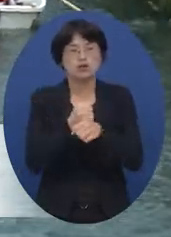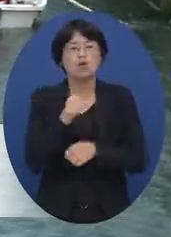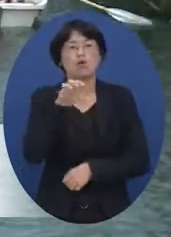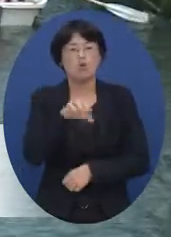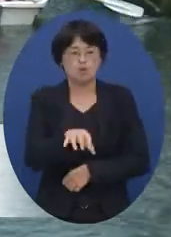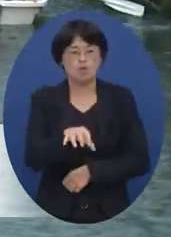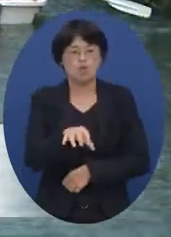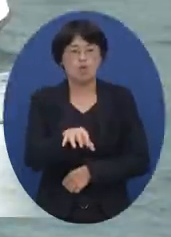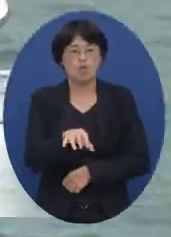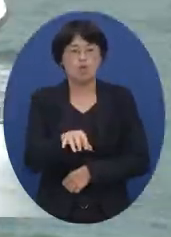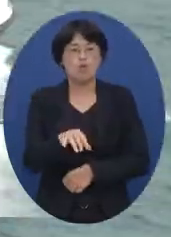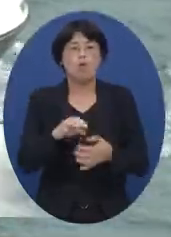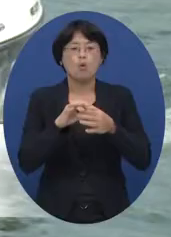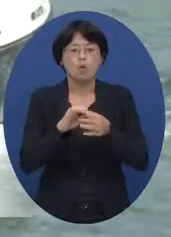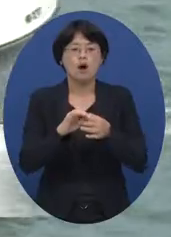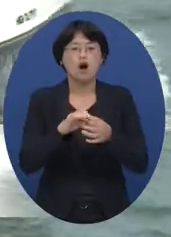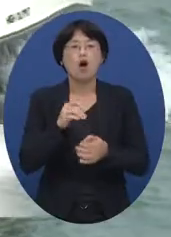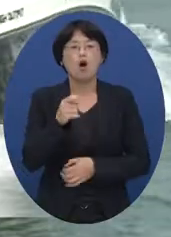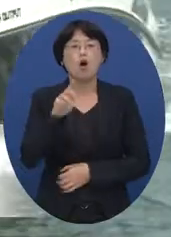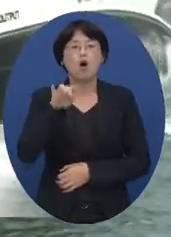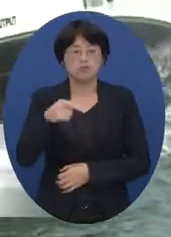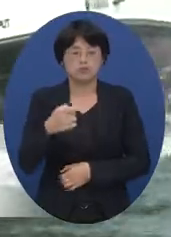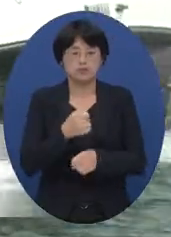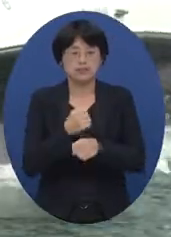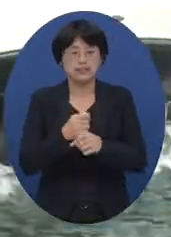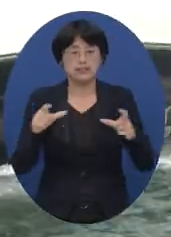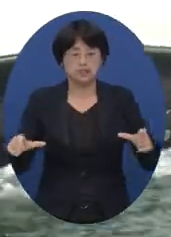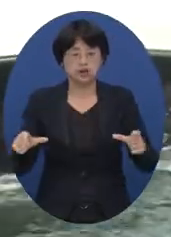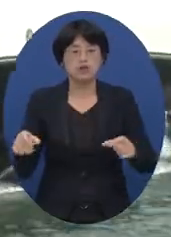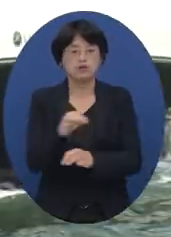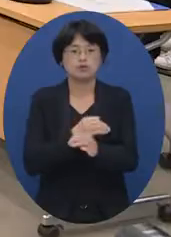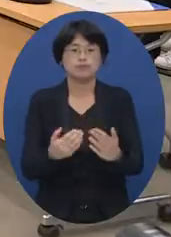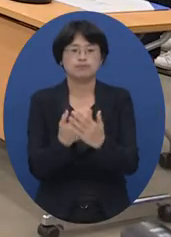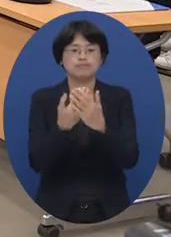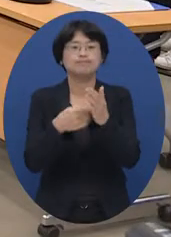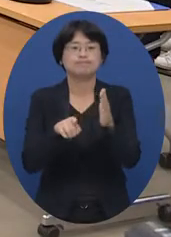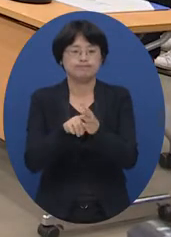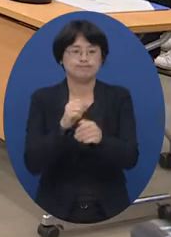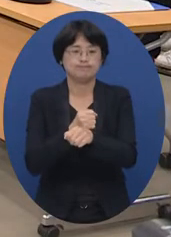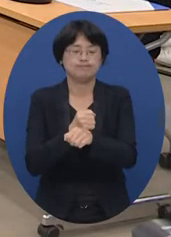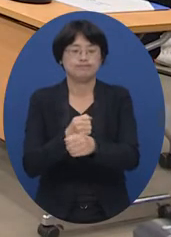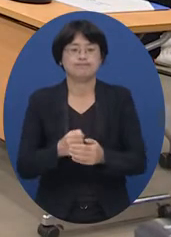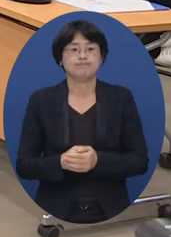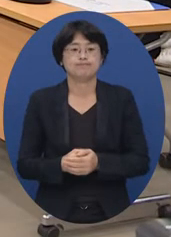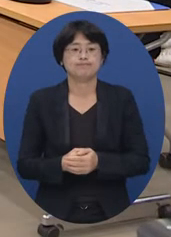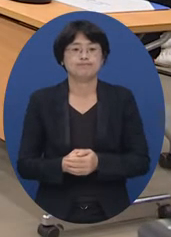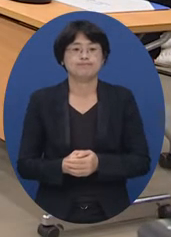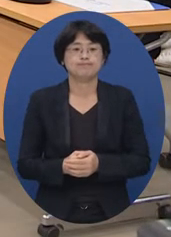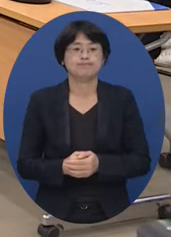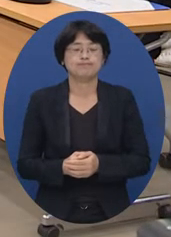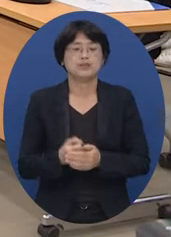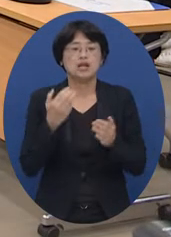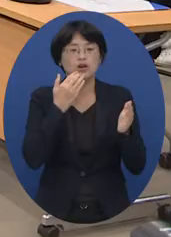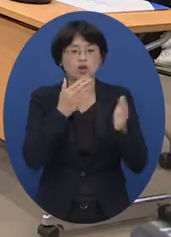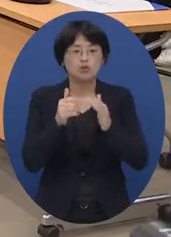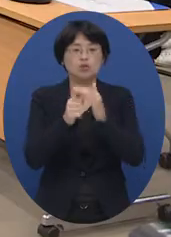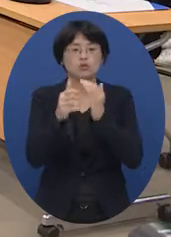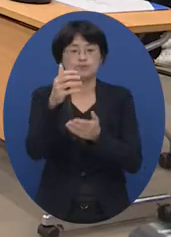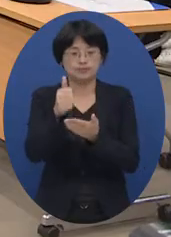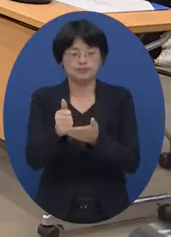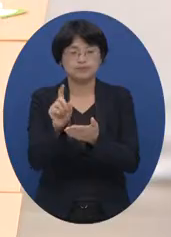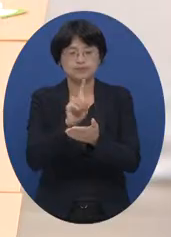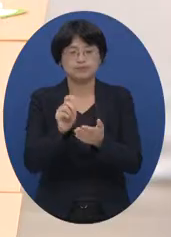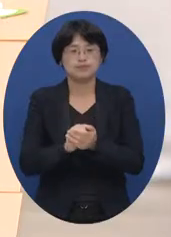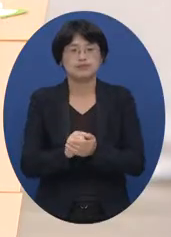체류형 문화관광 허브를 조성해 지역 경제 활성화를 이루겠다는 목표입니다. 협약식에 참석한 이재명 경기도지사는 한일 간